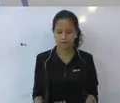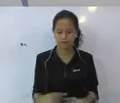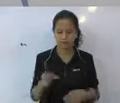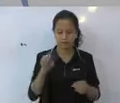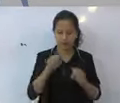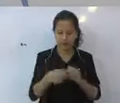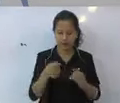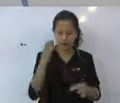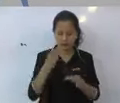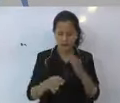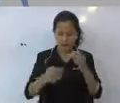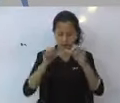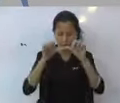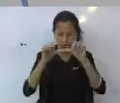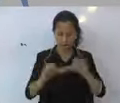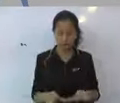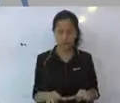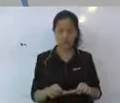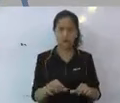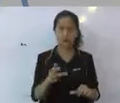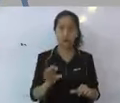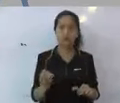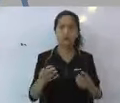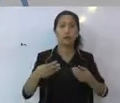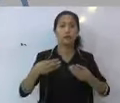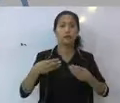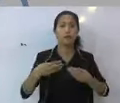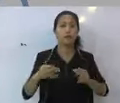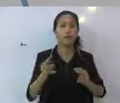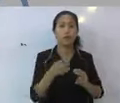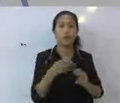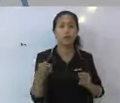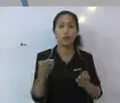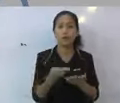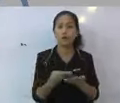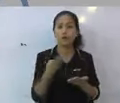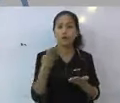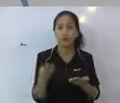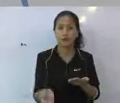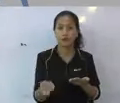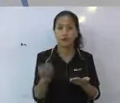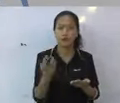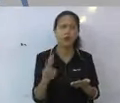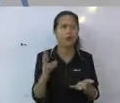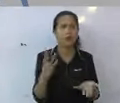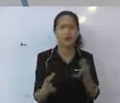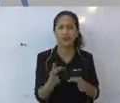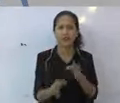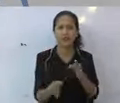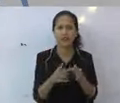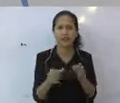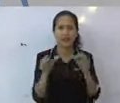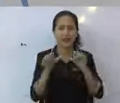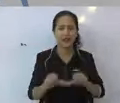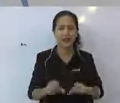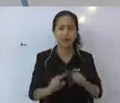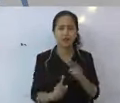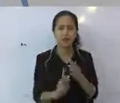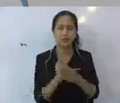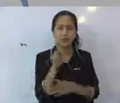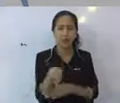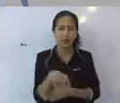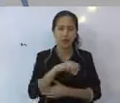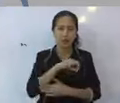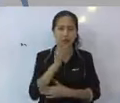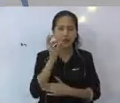mga viewers namin, no, sa mga bawat pamilya, kung kaya naman natin na magtanim ng sarili nating gulay sa ating